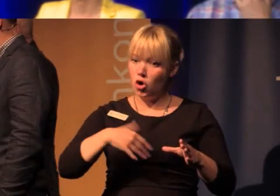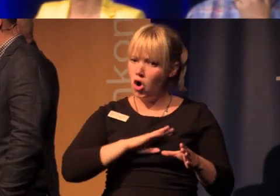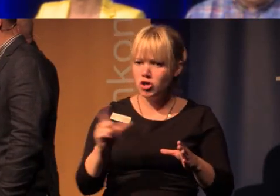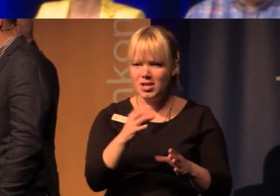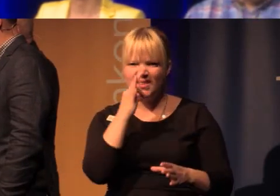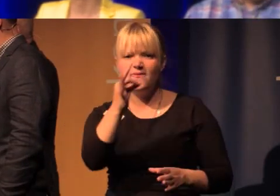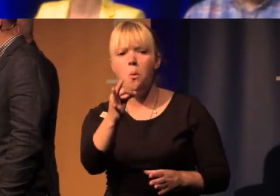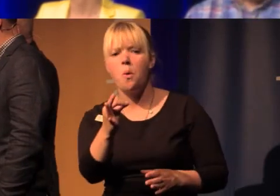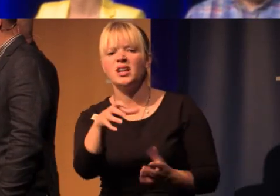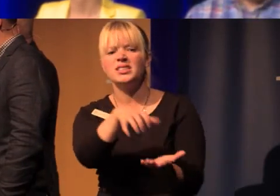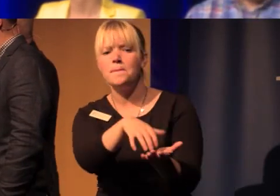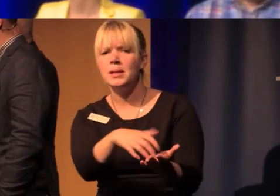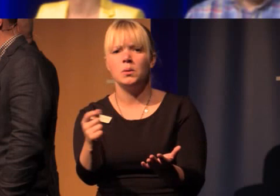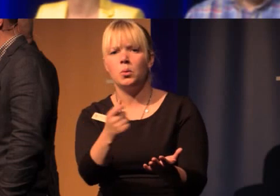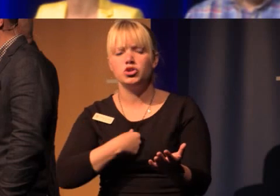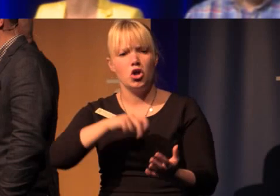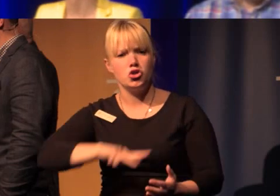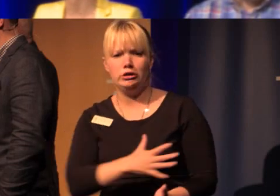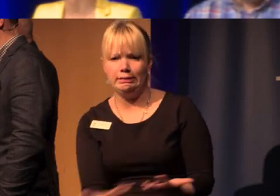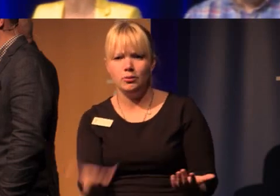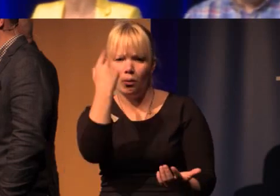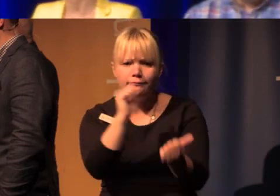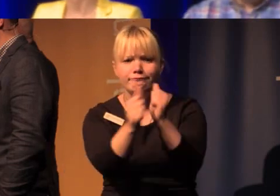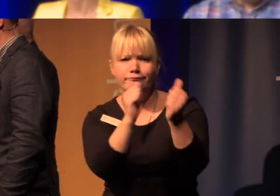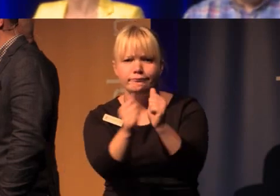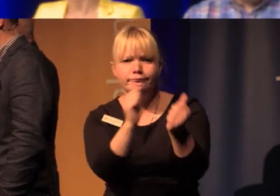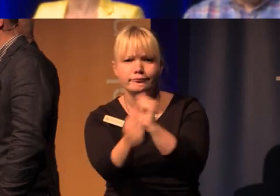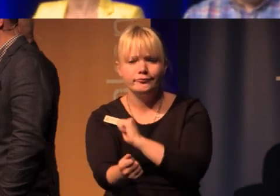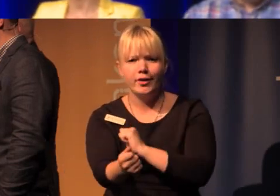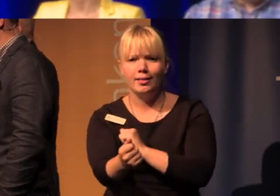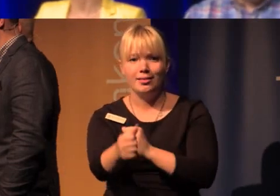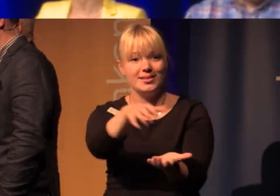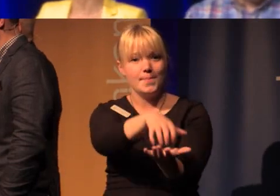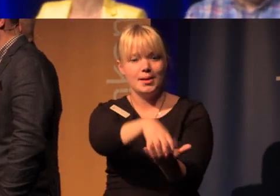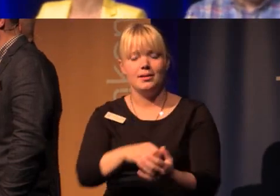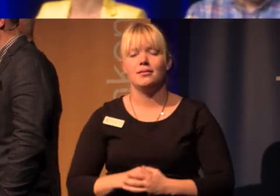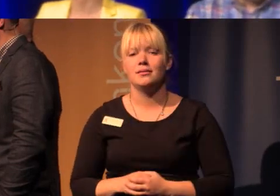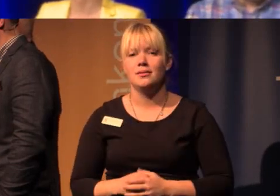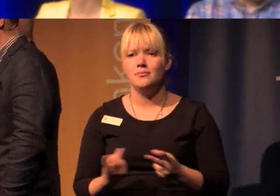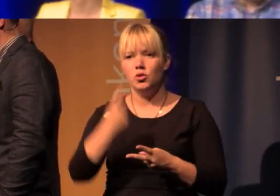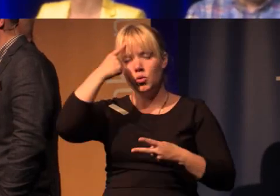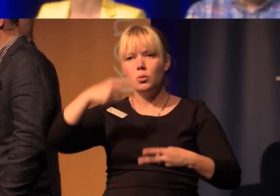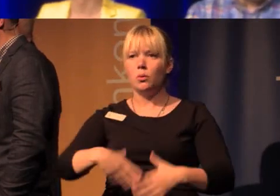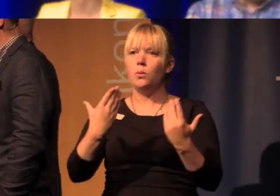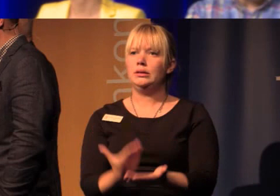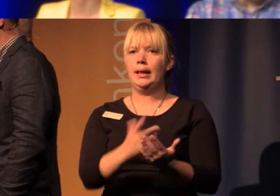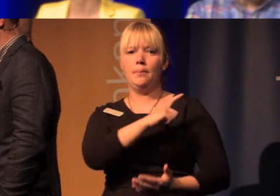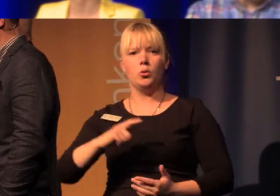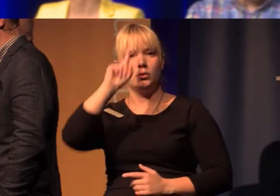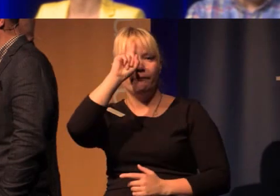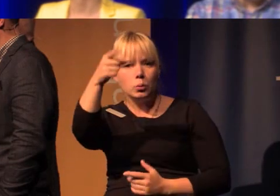samhället och bearbeta samhället och skapa nya insikter om samhället. Så kulturen blir ju då en slags förståelseform.